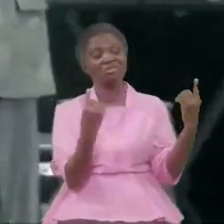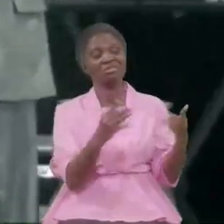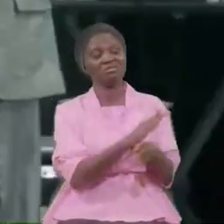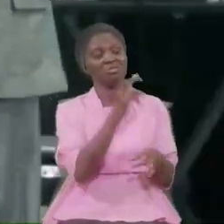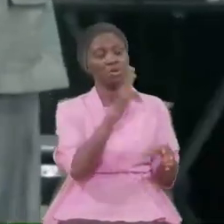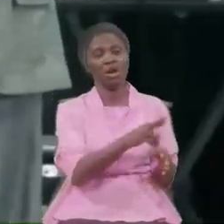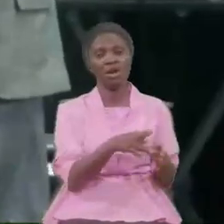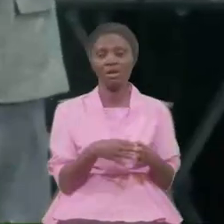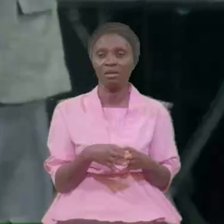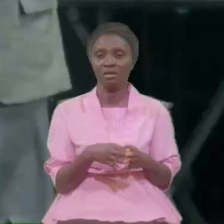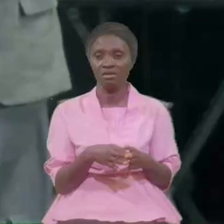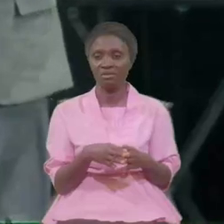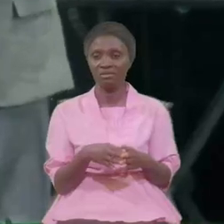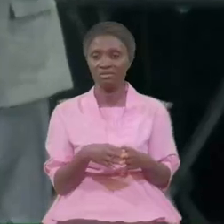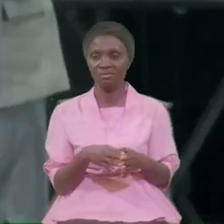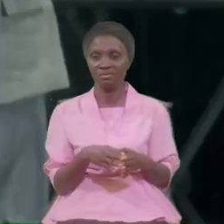Mais n'argumentez pas,